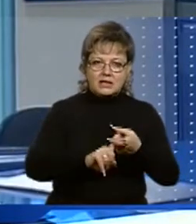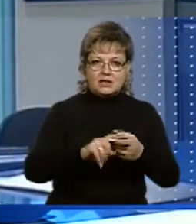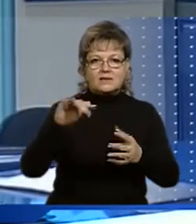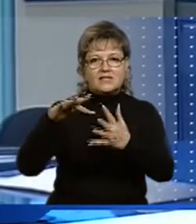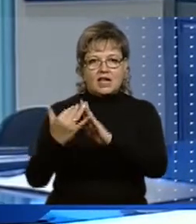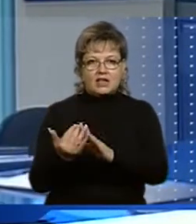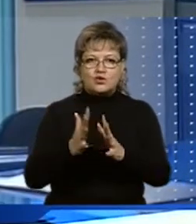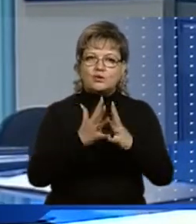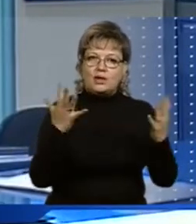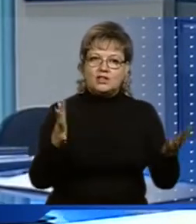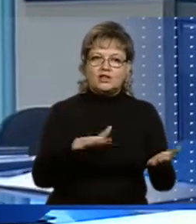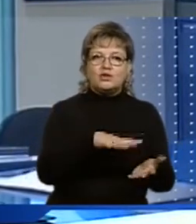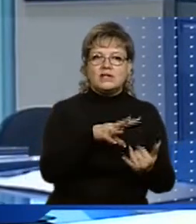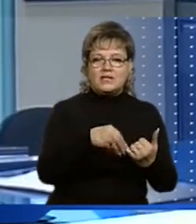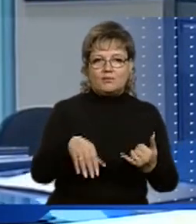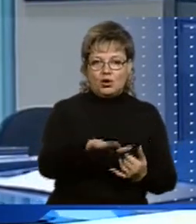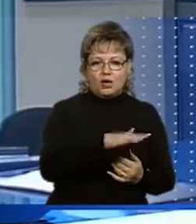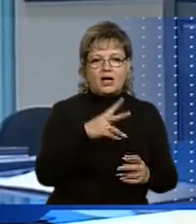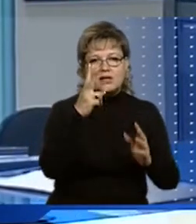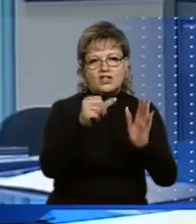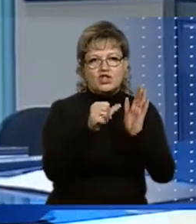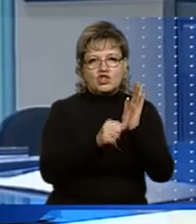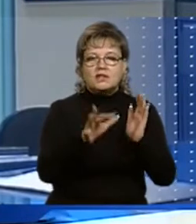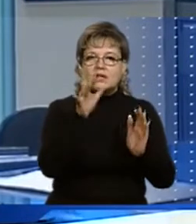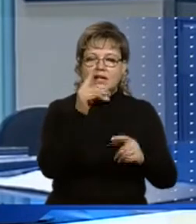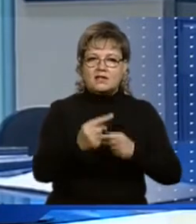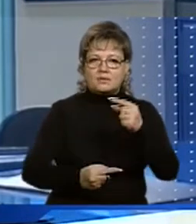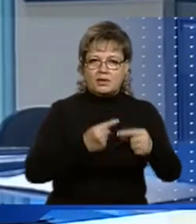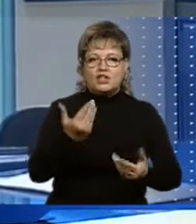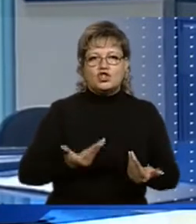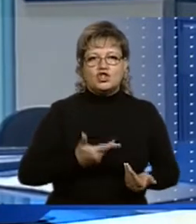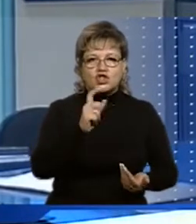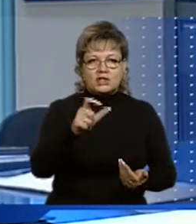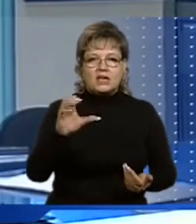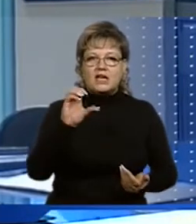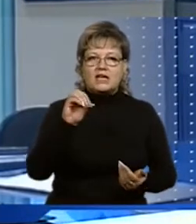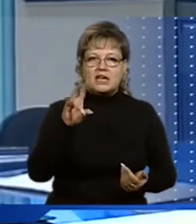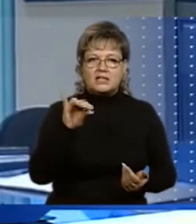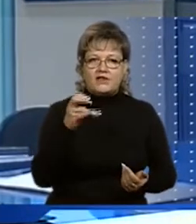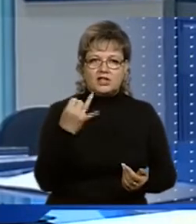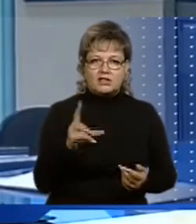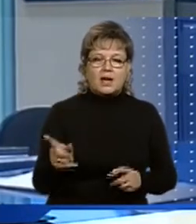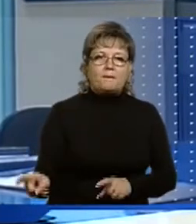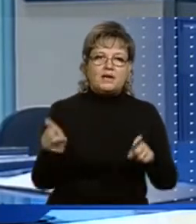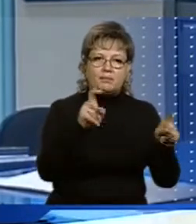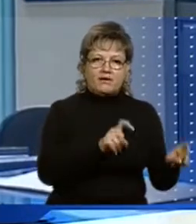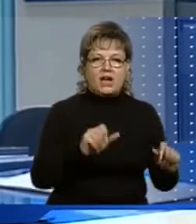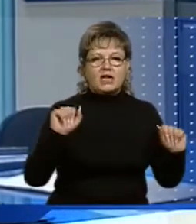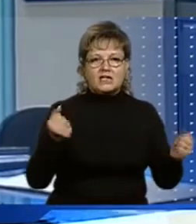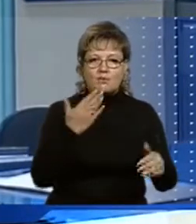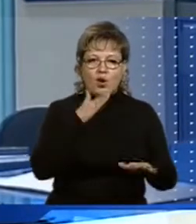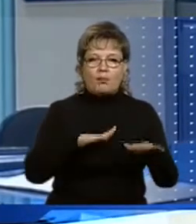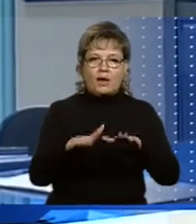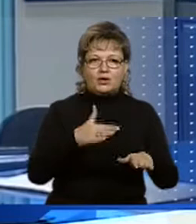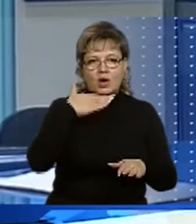острове станицу с большой землей. 260 лет из поколения в поколение жители Елизаветинской переправлялись на остров зимой по